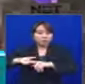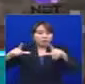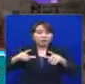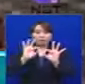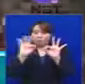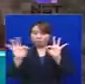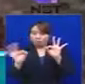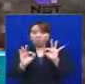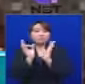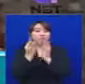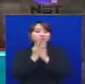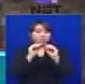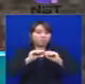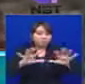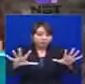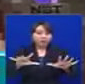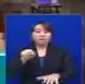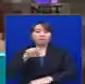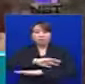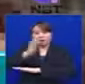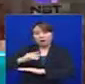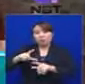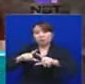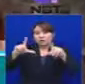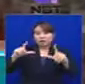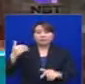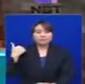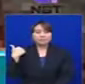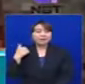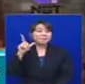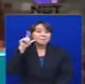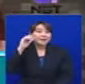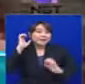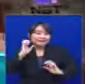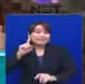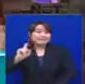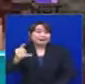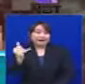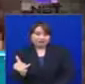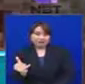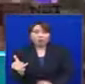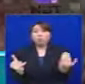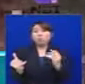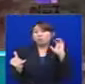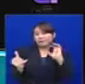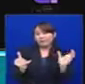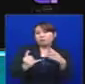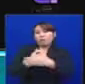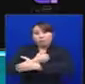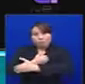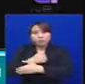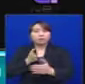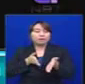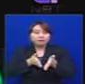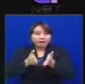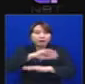ข้อความผ่านเฟซบุ๊กอุทยานแห่งชาติเขาใหญ่กรณีลูกลิงกอดแม่ลิงที่ตายกลางถนนทางขึ้นอุทยานแห่งชาติเขาใหญ่